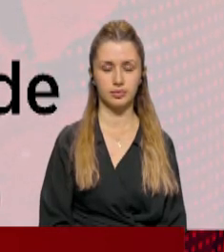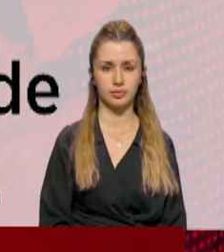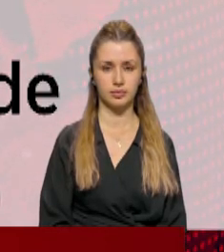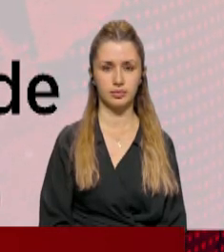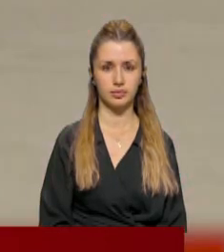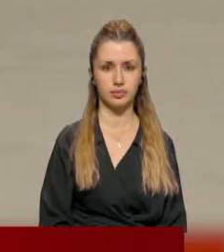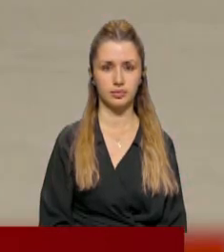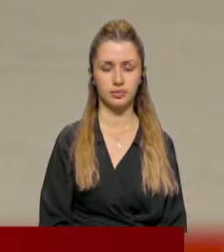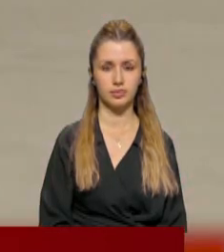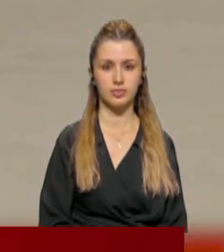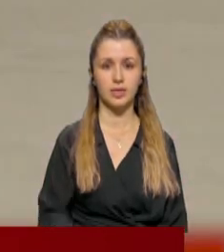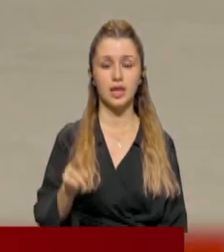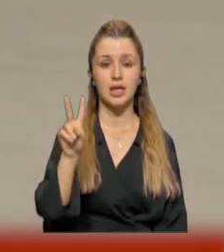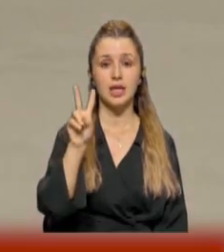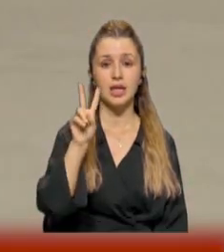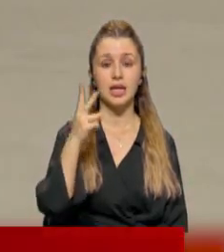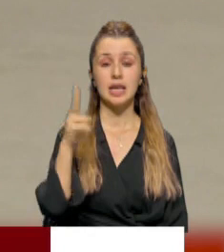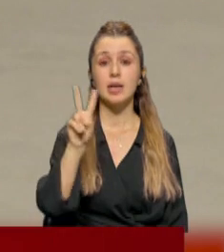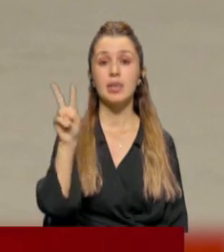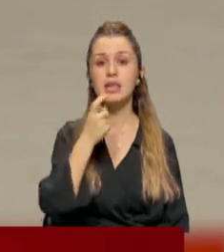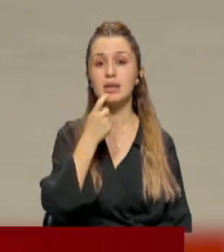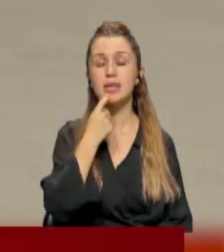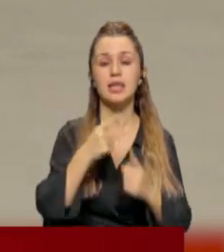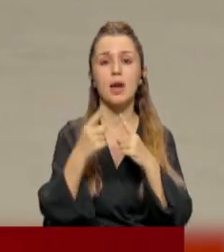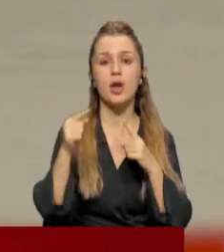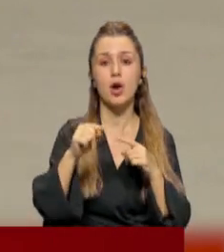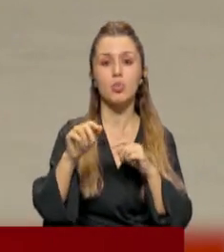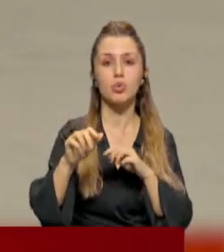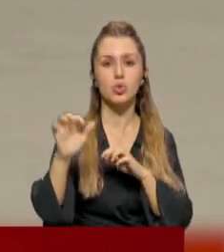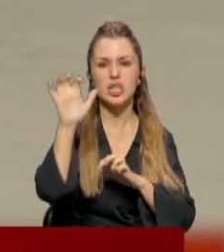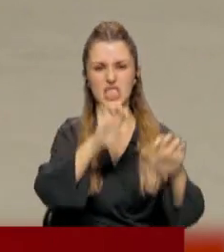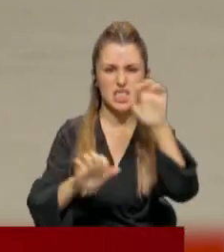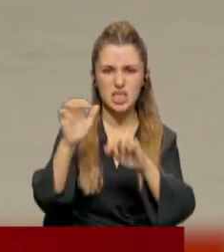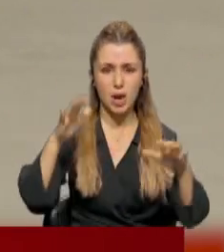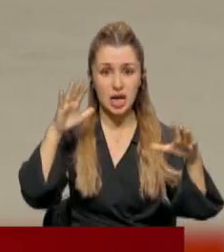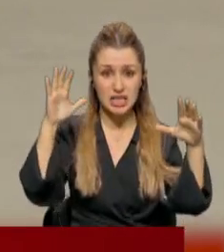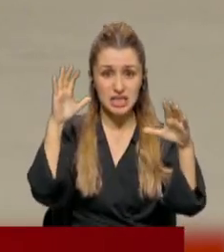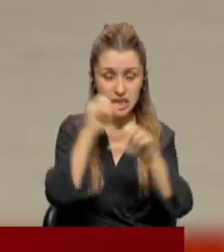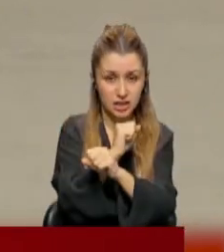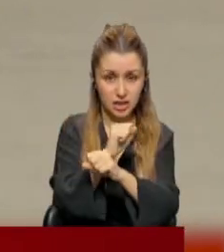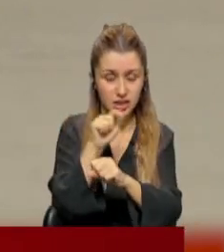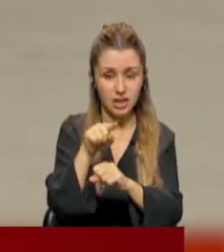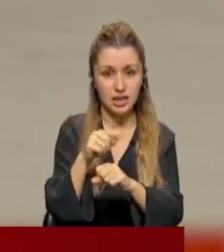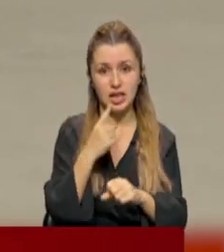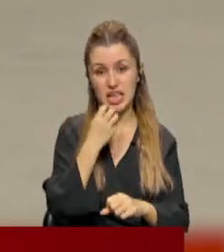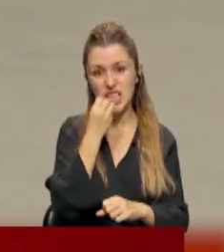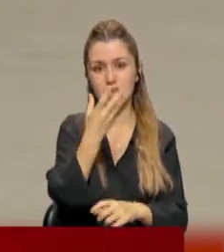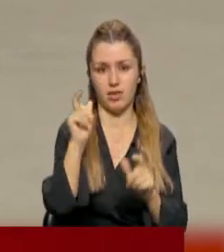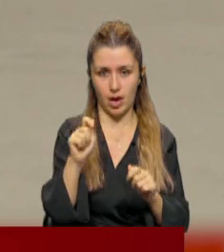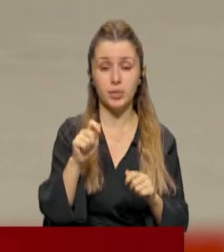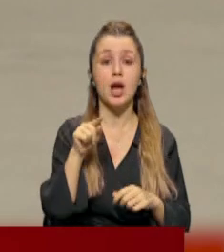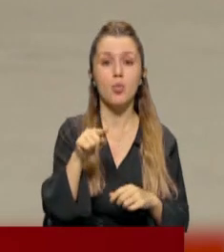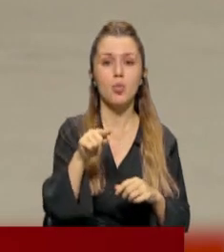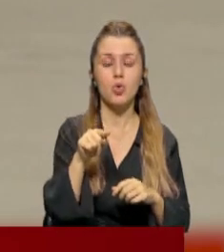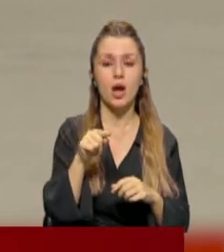karartılma ihtimali var. 2020 yılından beridir bu istismar olayını sakladıklarını itiraf etti.